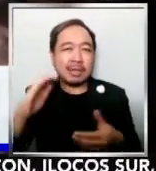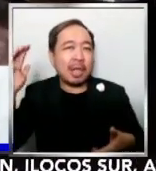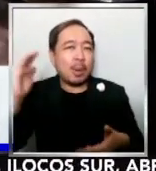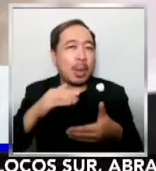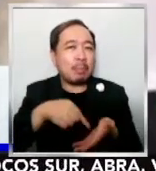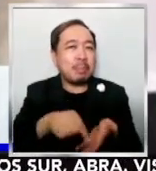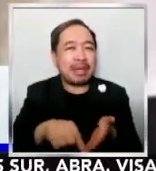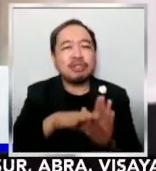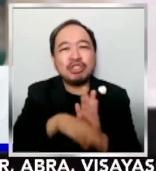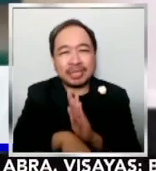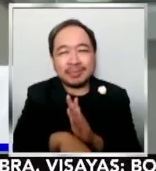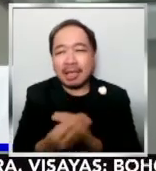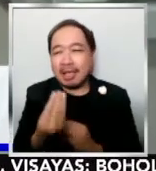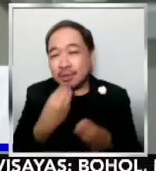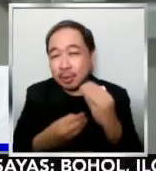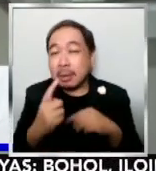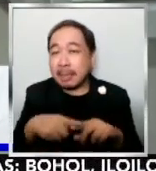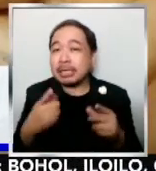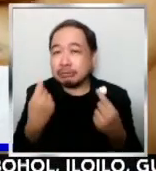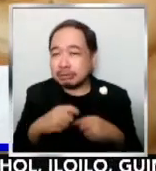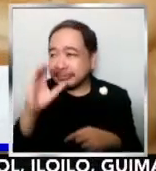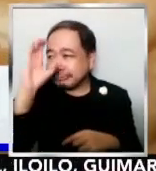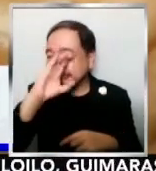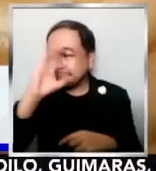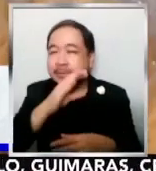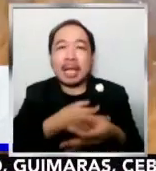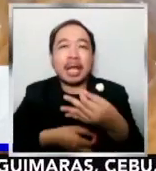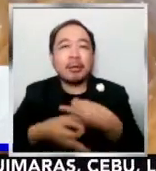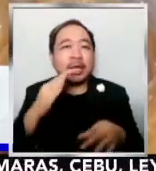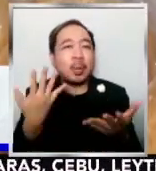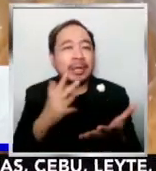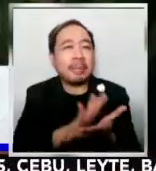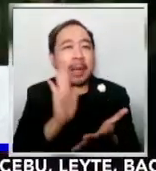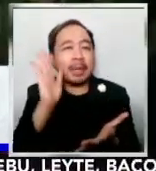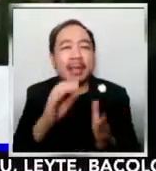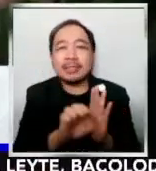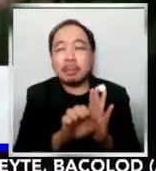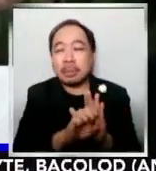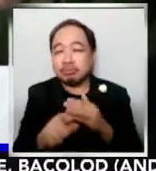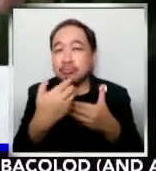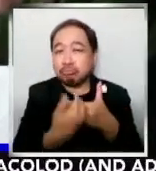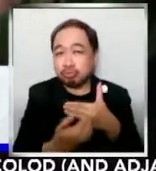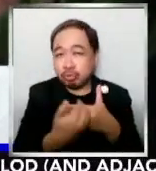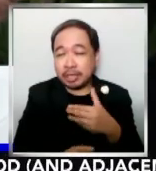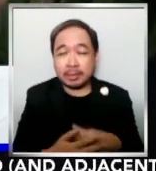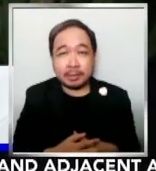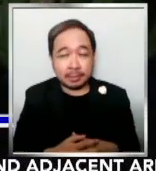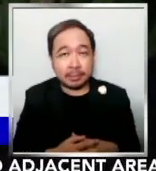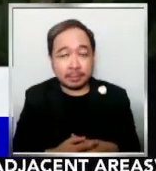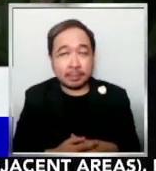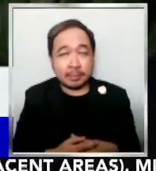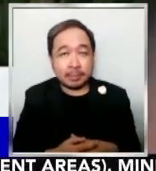nila makahanap ng mga alternatibo sa mga mataasang presyo. Halimbawa raw sa mga tinapay. The Bakers Association has